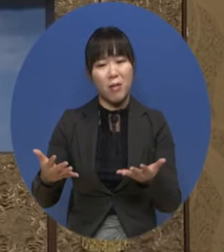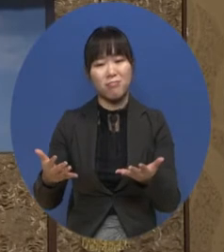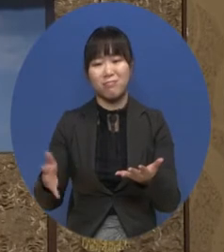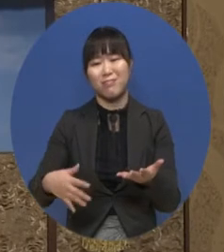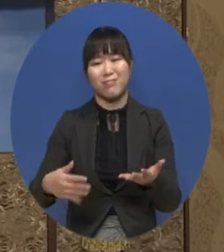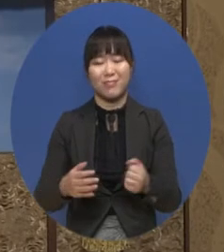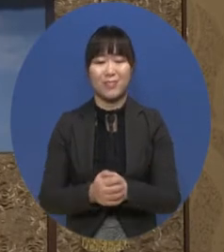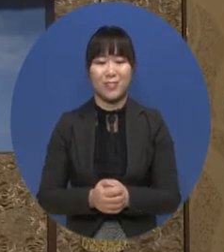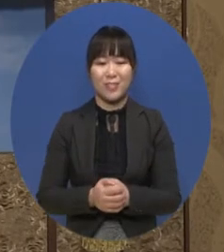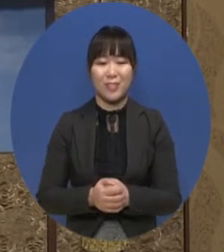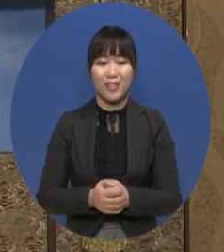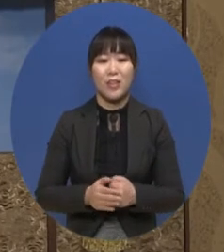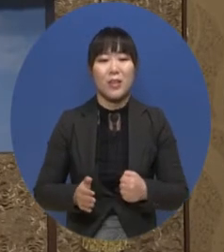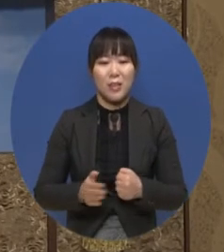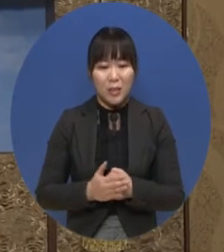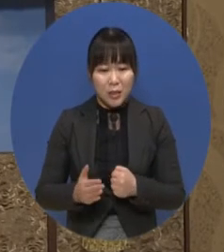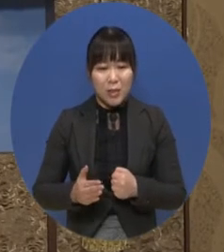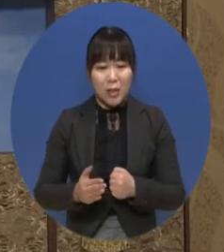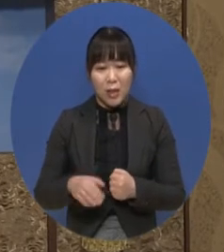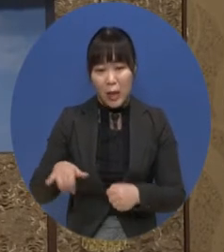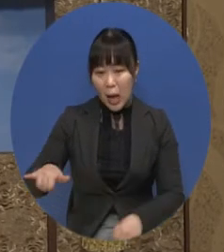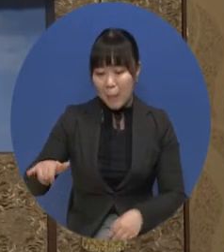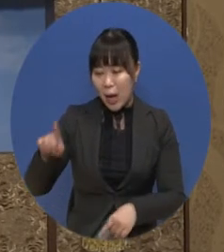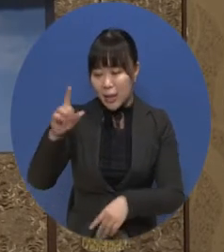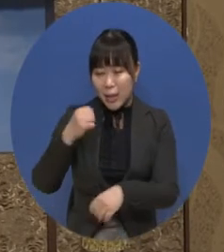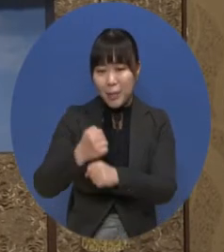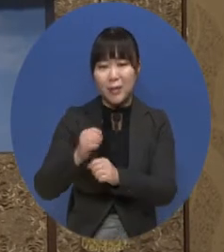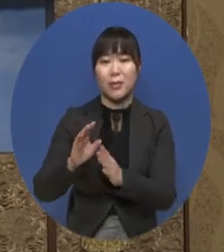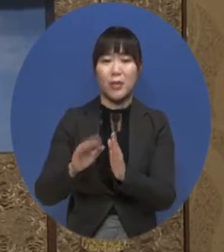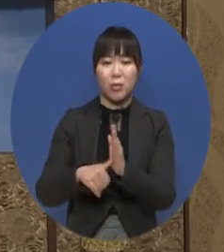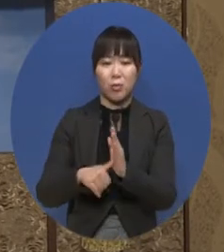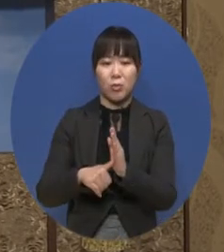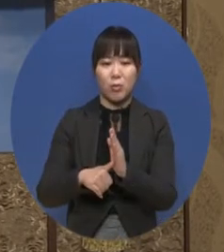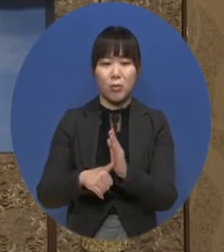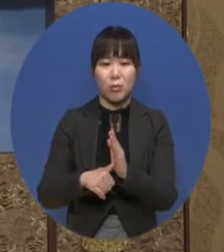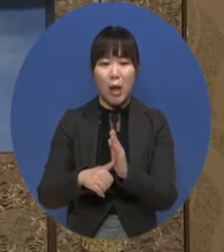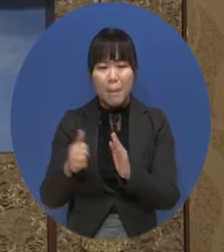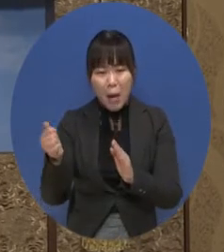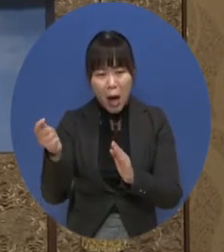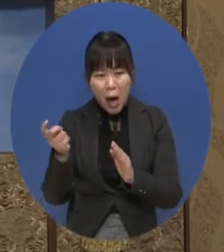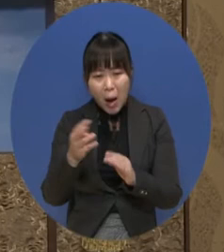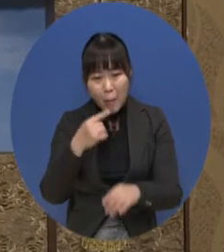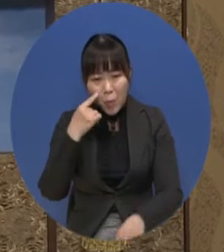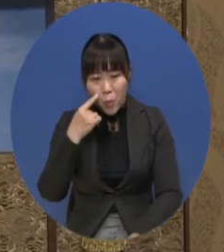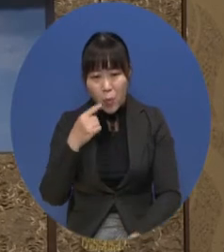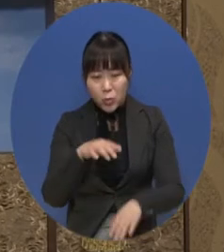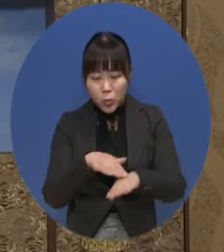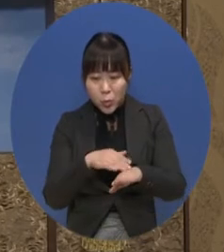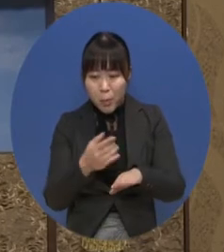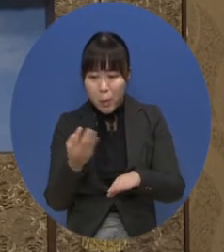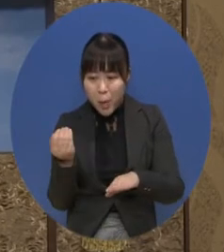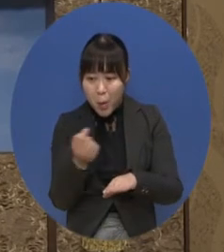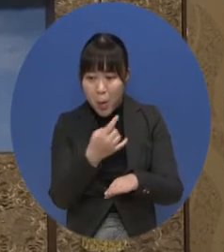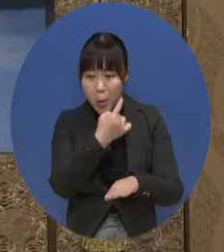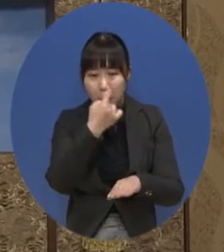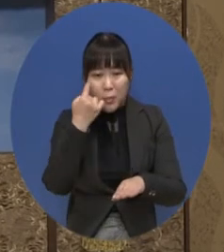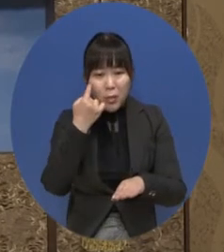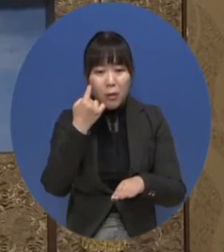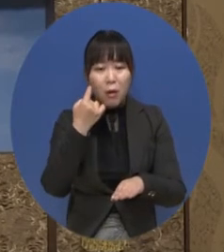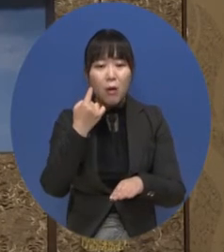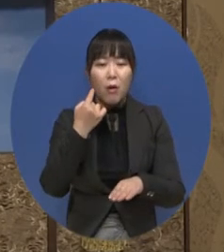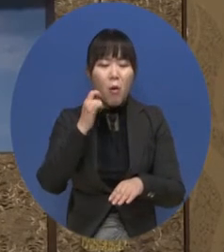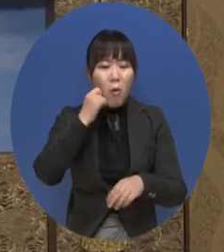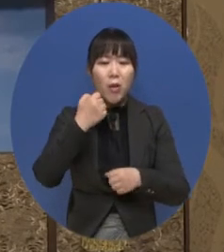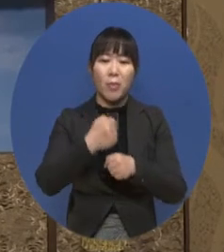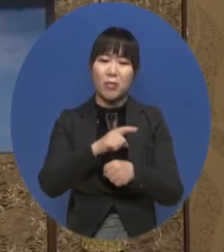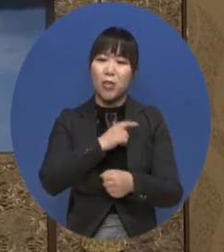없어요. 그러다 보니까 이 에코백 하나를 만드는데도 샘플을 몇 번 하고 소재를 몇 번 확인하고 이렇게 해서 어렵게